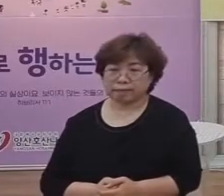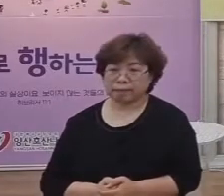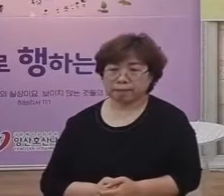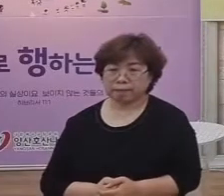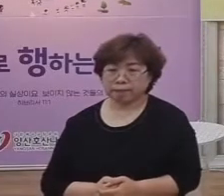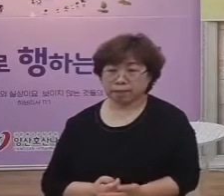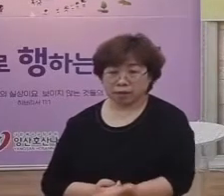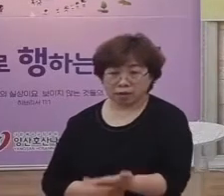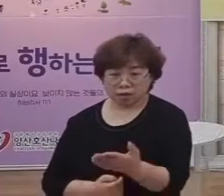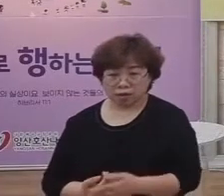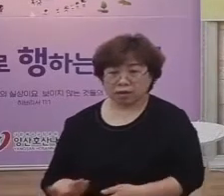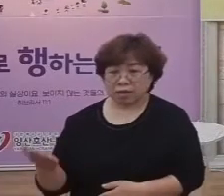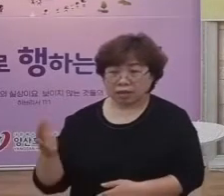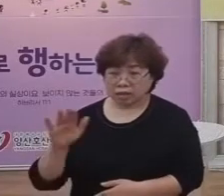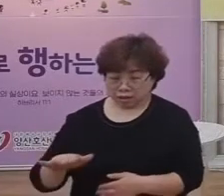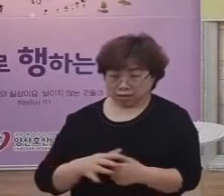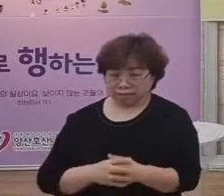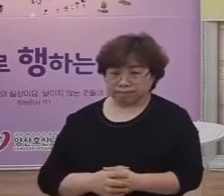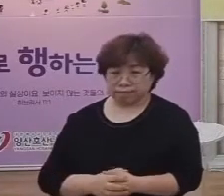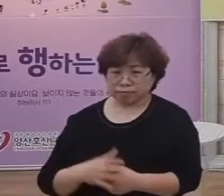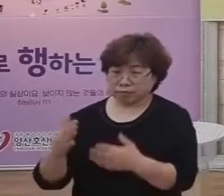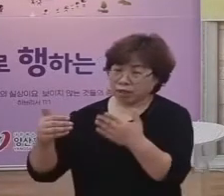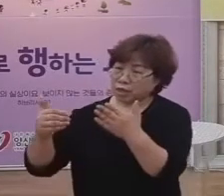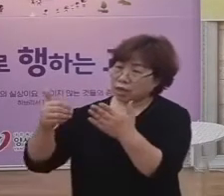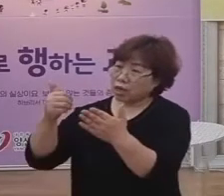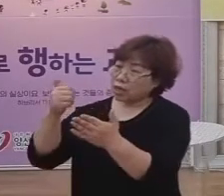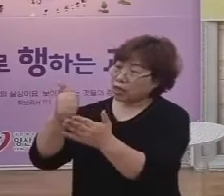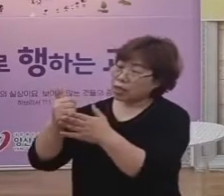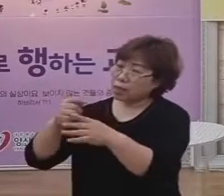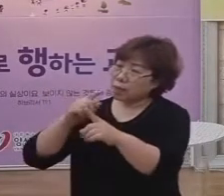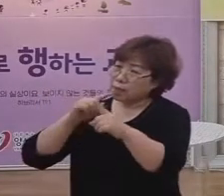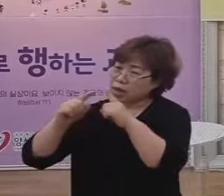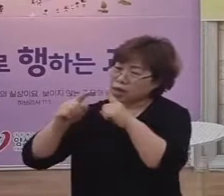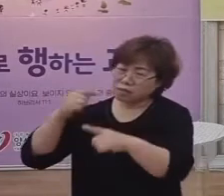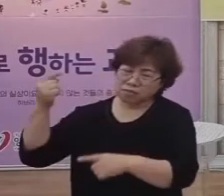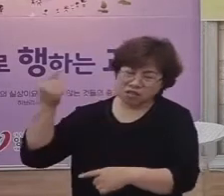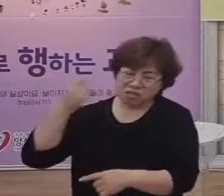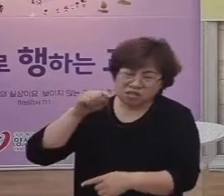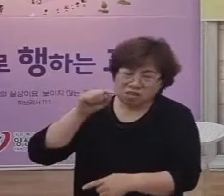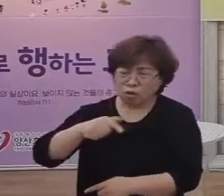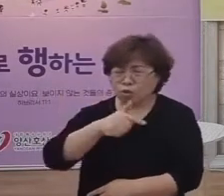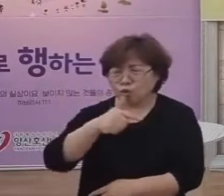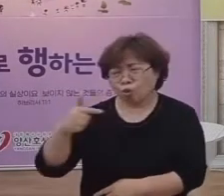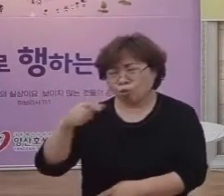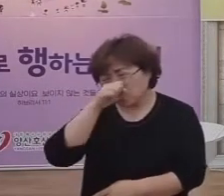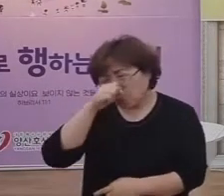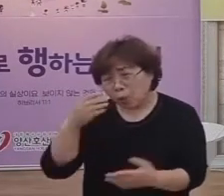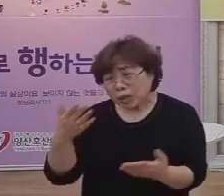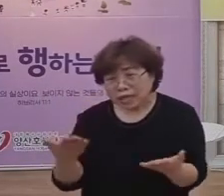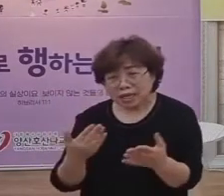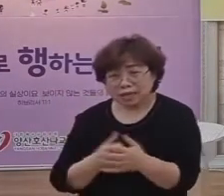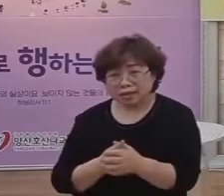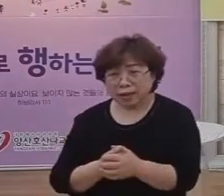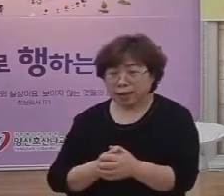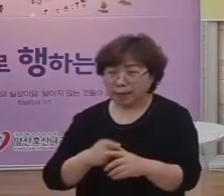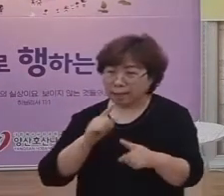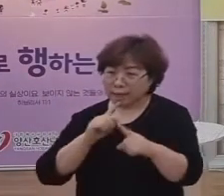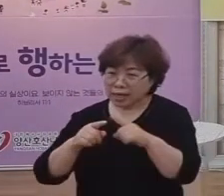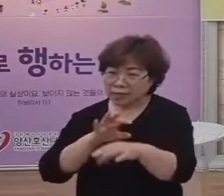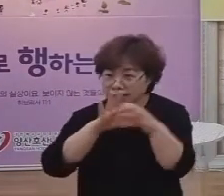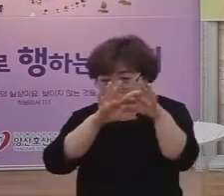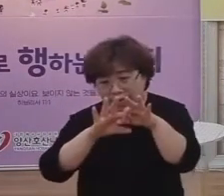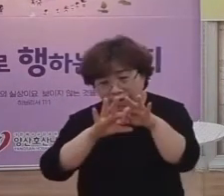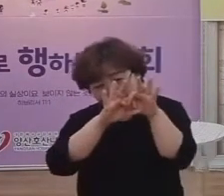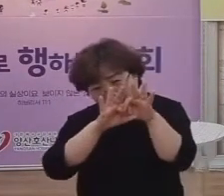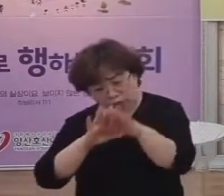우리 원론적으로 이 하나님의 말씀을 듣는 게 얼마나 좋은 일입니까? 말씀을 자주 듣고 많이